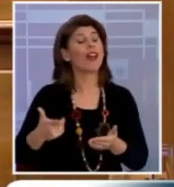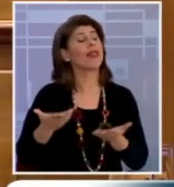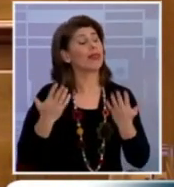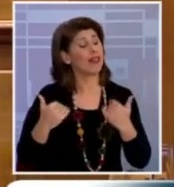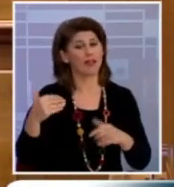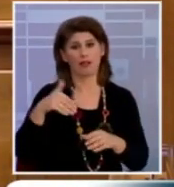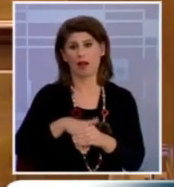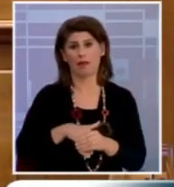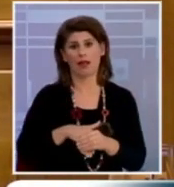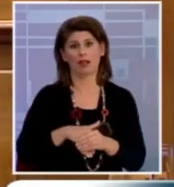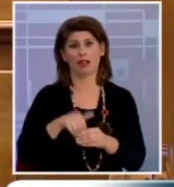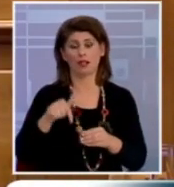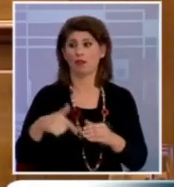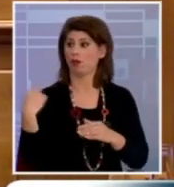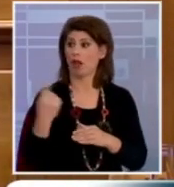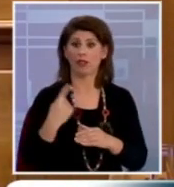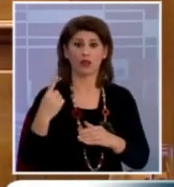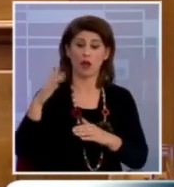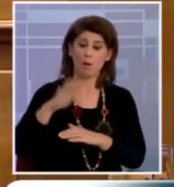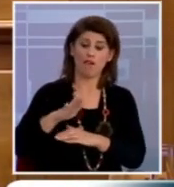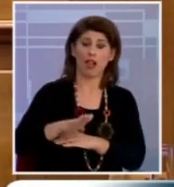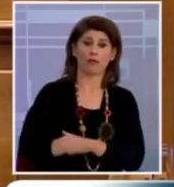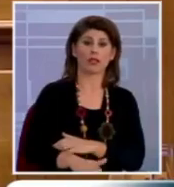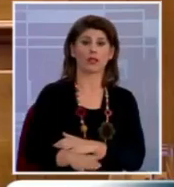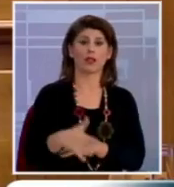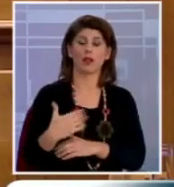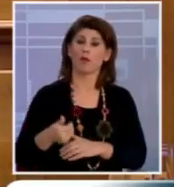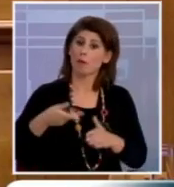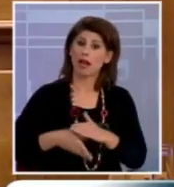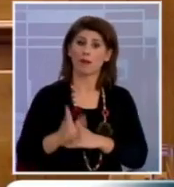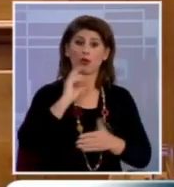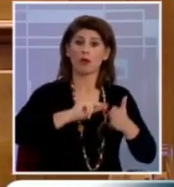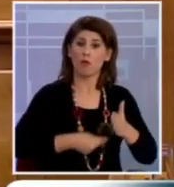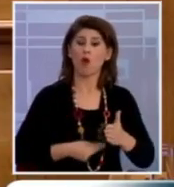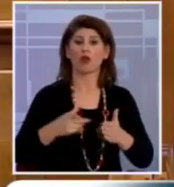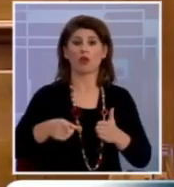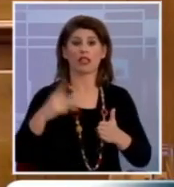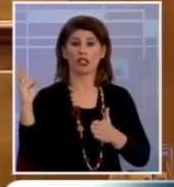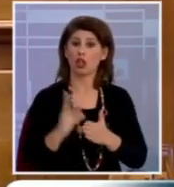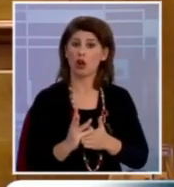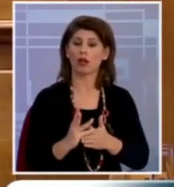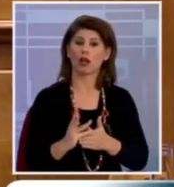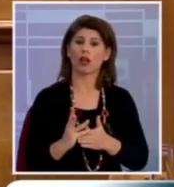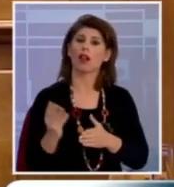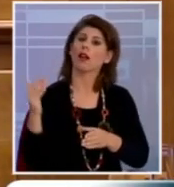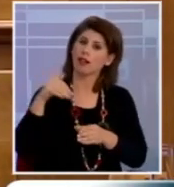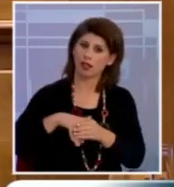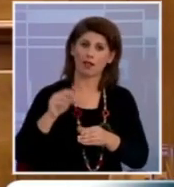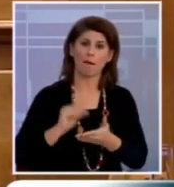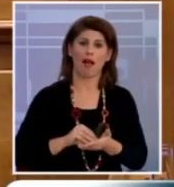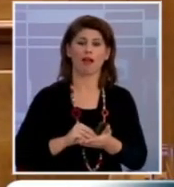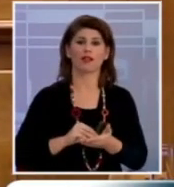ενταγμένη, μέσα το καθεστώς της υποβάθμισής της, που έχει υποστεί με το μνημόνιο και την Τρόικα, να ενταχθεί ξανά στην